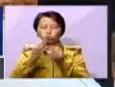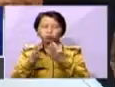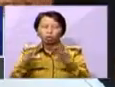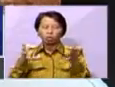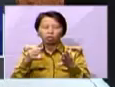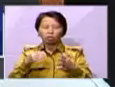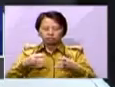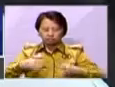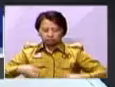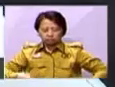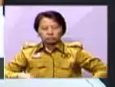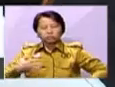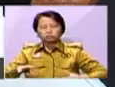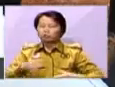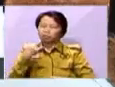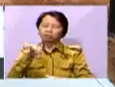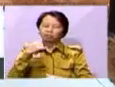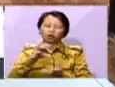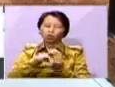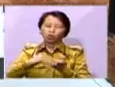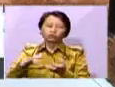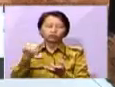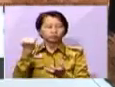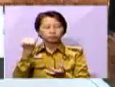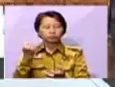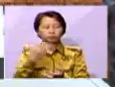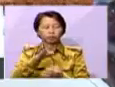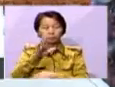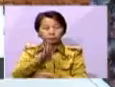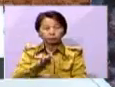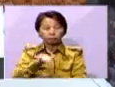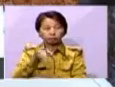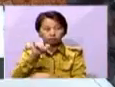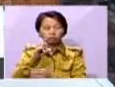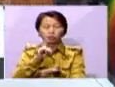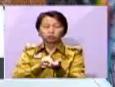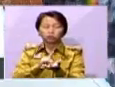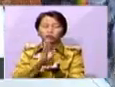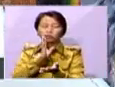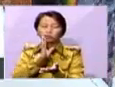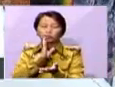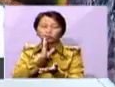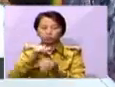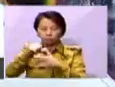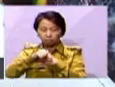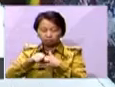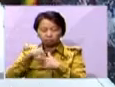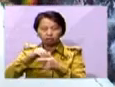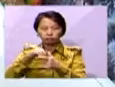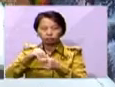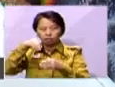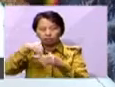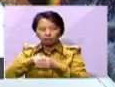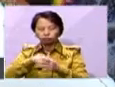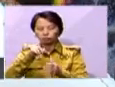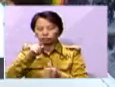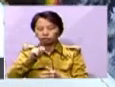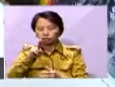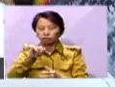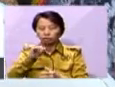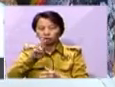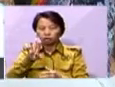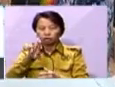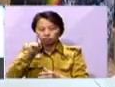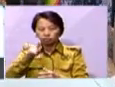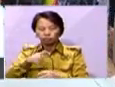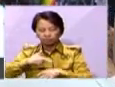punya ginjal pun dah tak berfungsi. Petang semalam, doktor cadangkan buat bypass ataupun masuk tiub. Tapi dua-dua kena